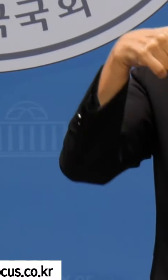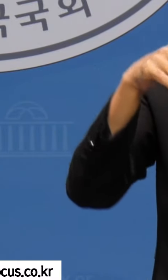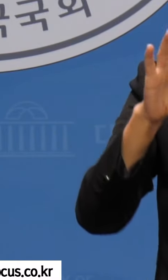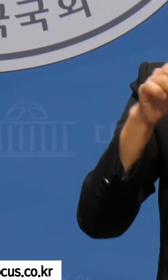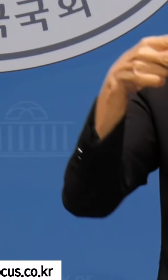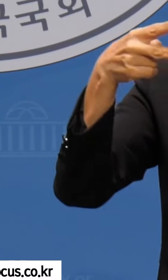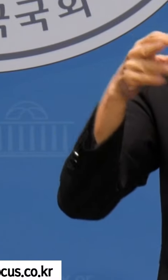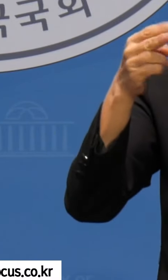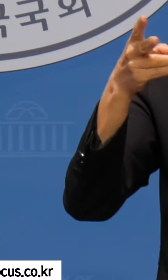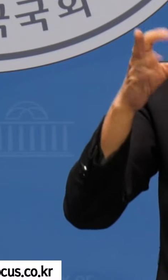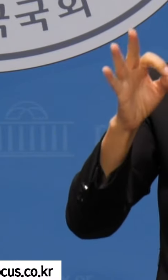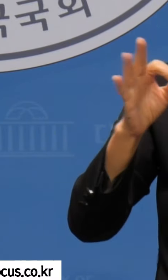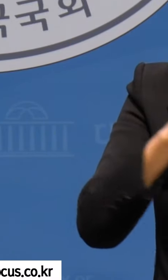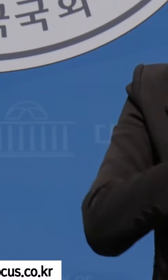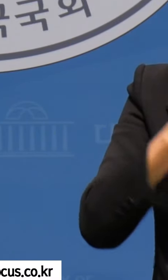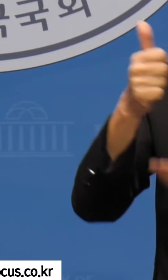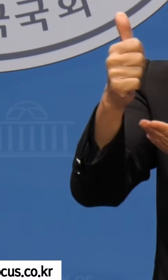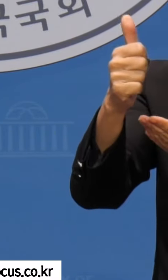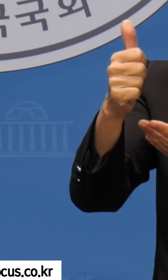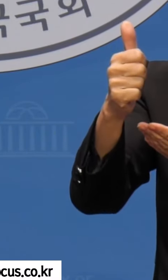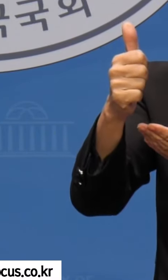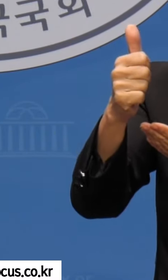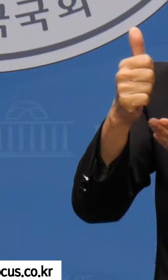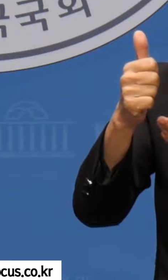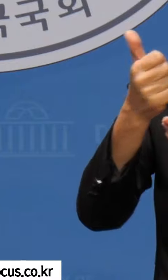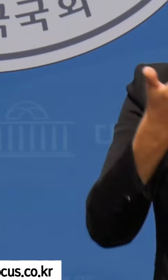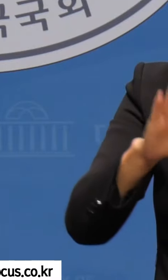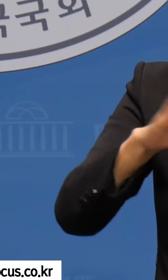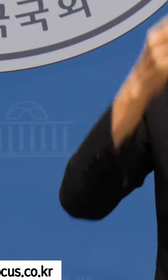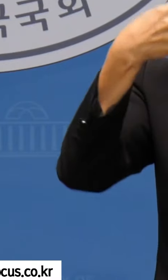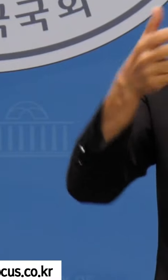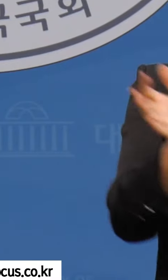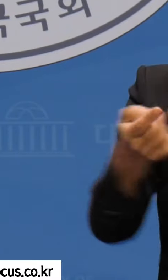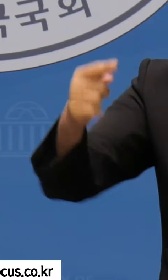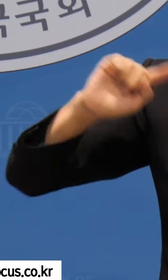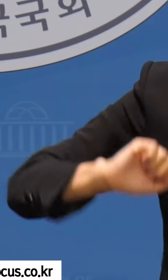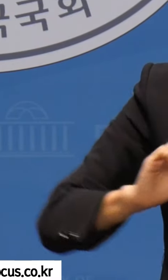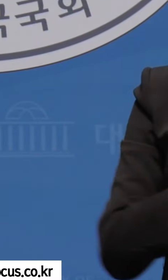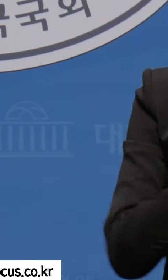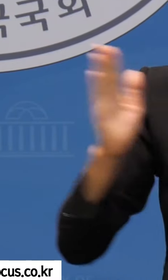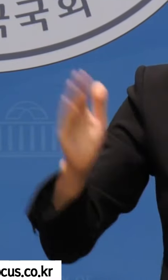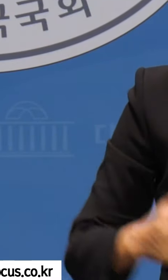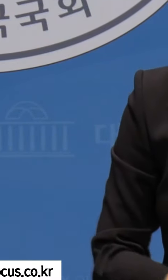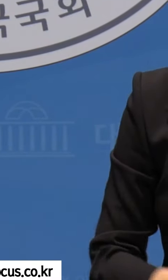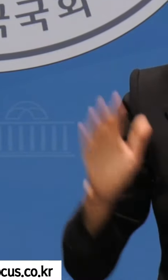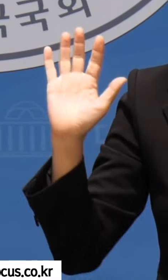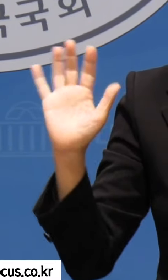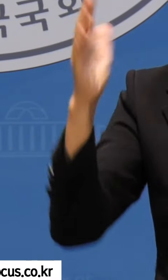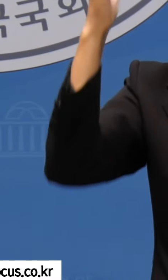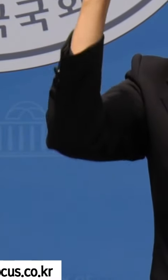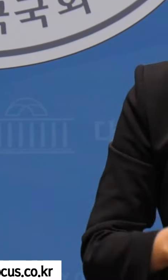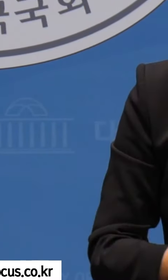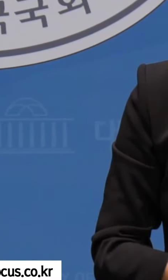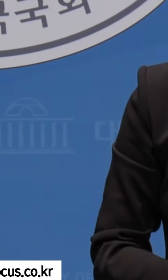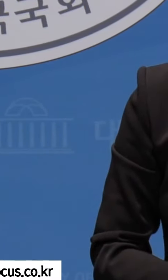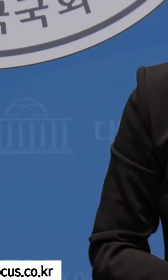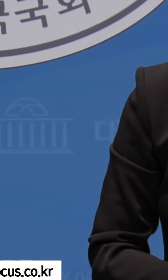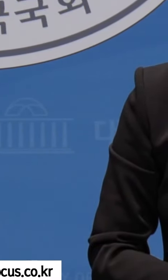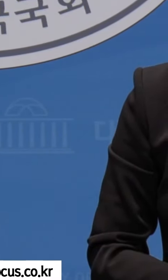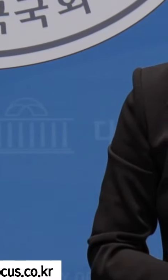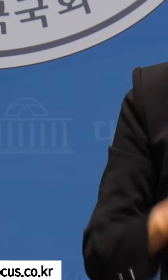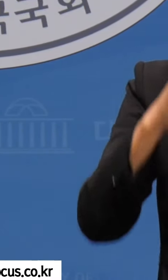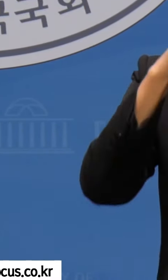의원께서 저희와 오렌지 함선을 함께 타게 되셨습니다 두팔벌려 환영합니다